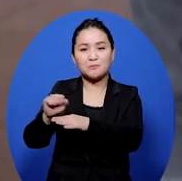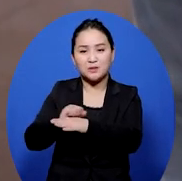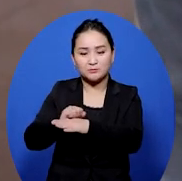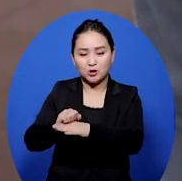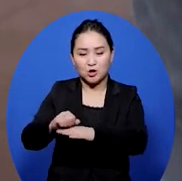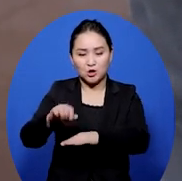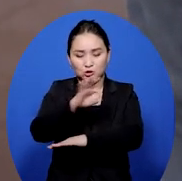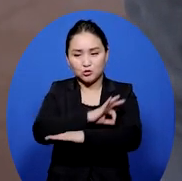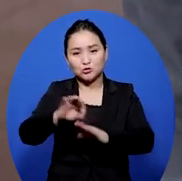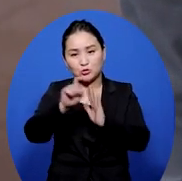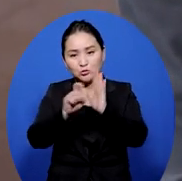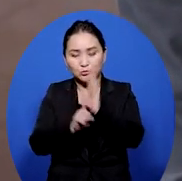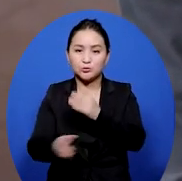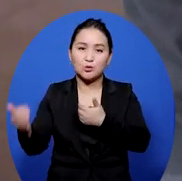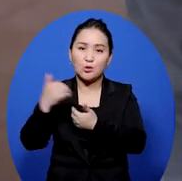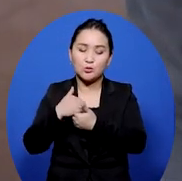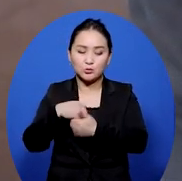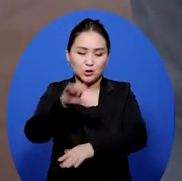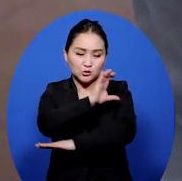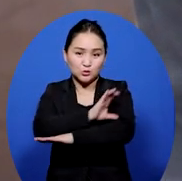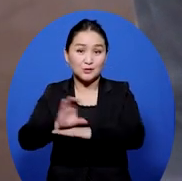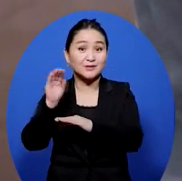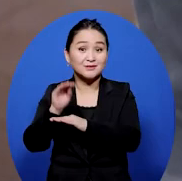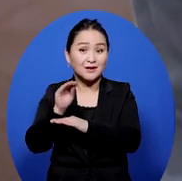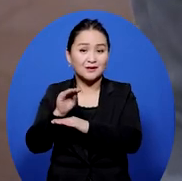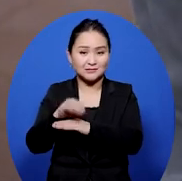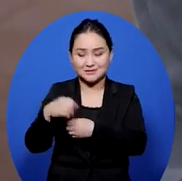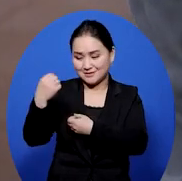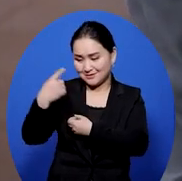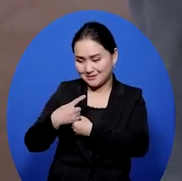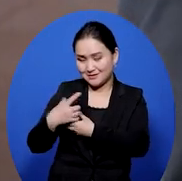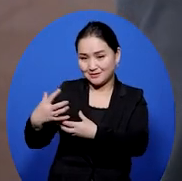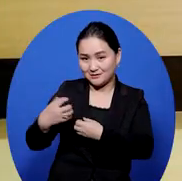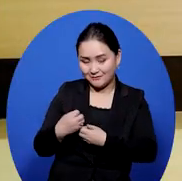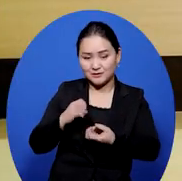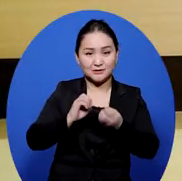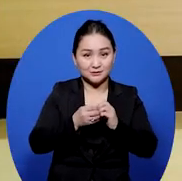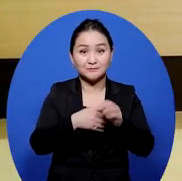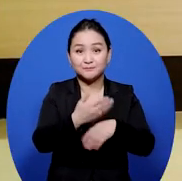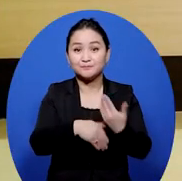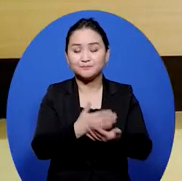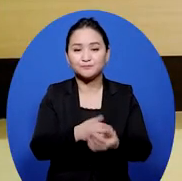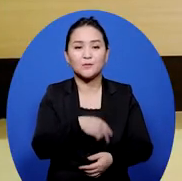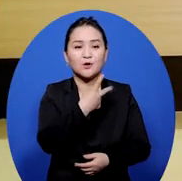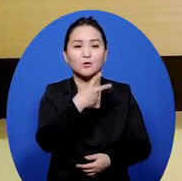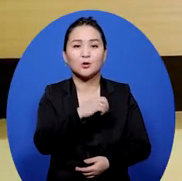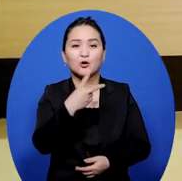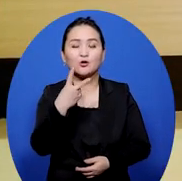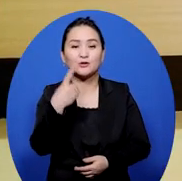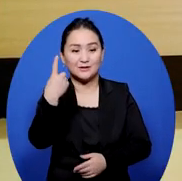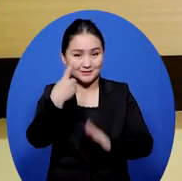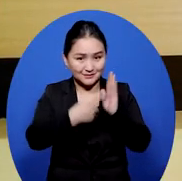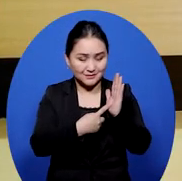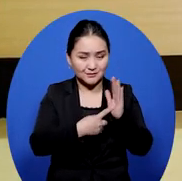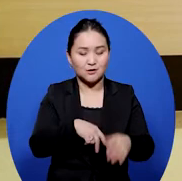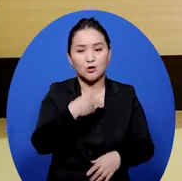төсөл хөтөлбөрт хамруулах, сургалт мэрэгжлийн эзэмших энэ захиалгын аваа сургалтыг хийцэн байгаа. Үндсэндээ 22 оны 1 сар гээд